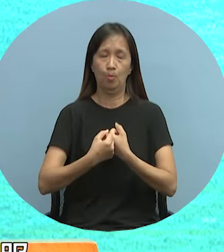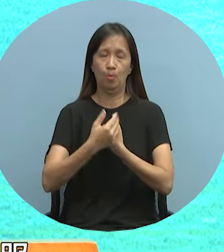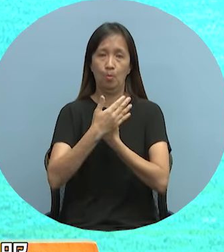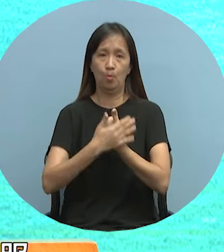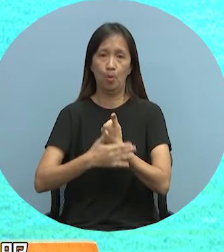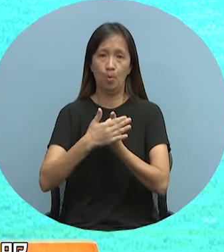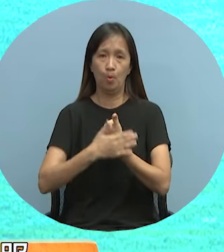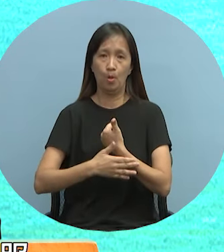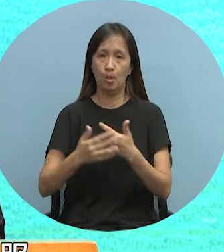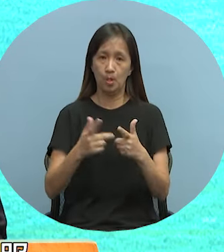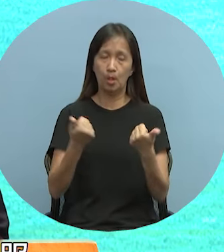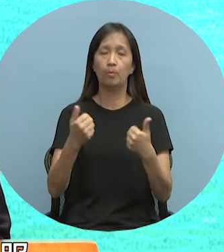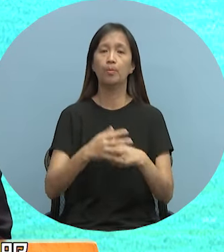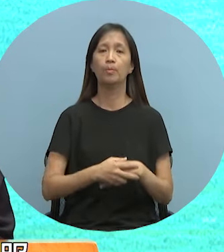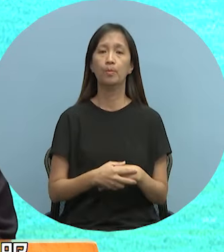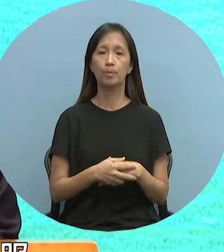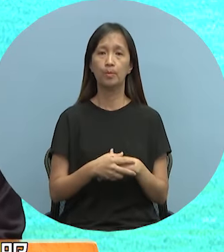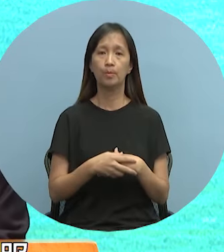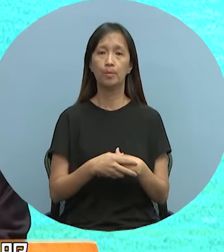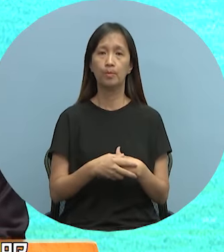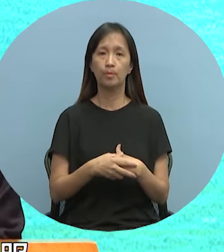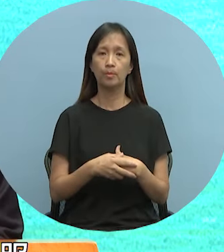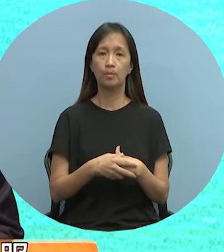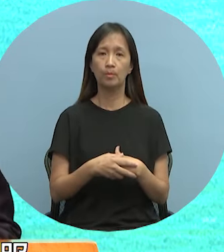穿戴住適當嘅一啲保護